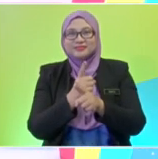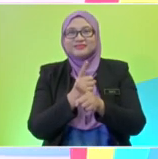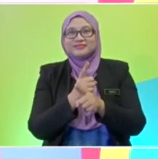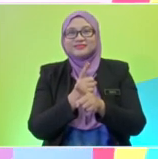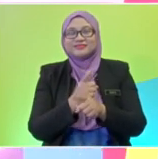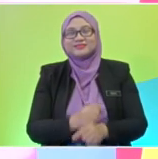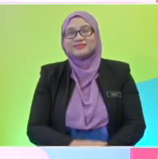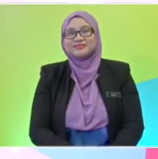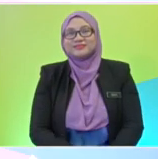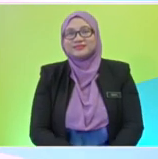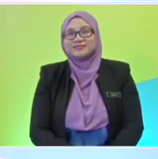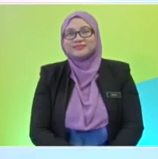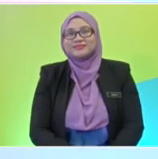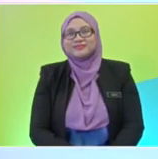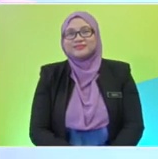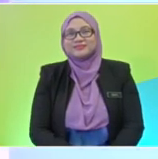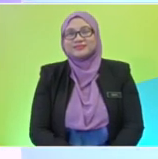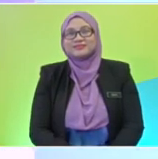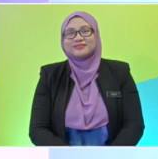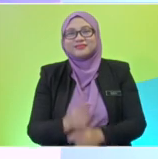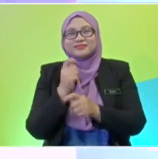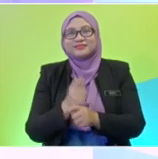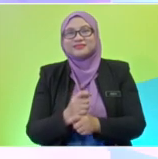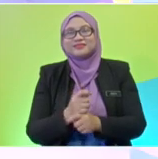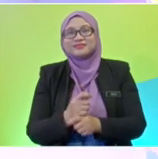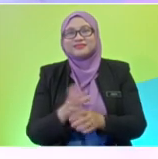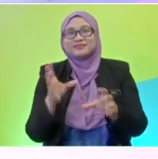sekali hubungan mesra Tania Chrisye